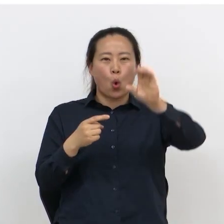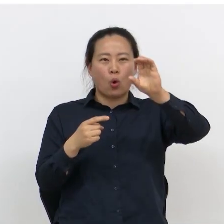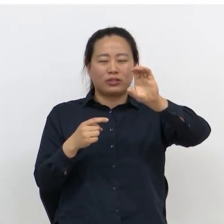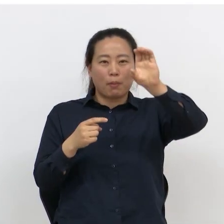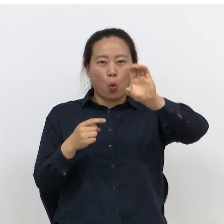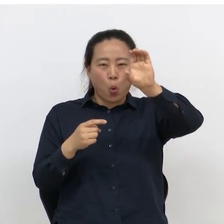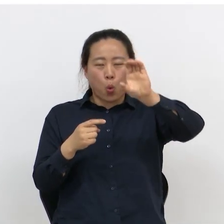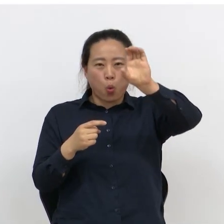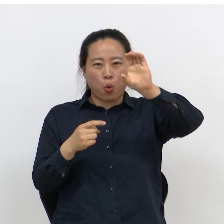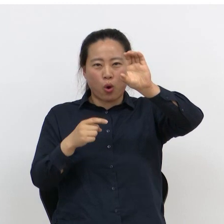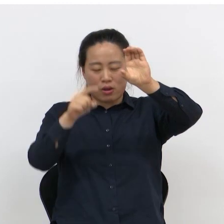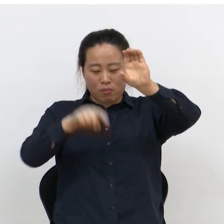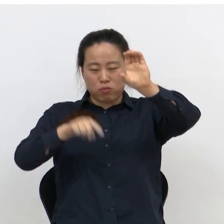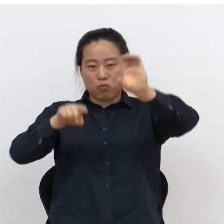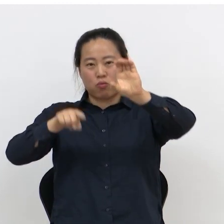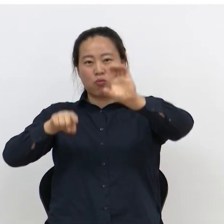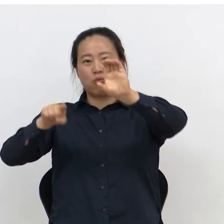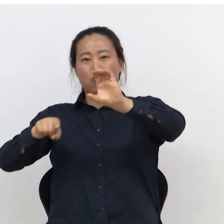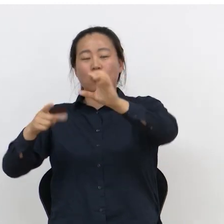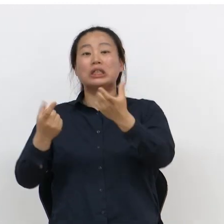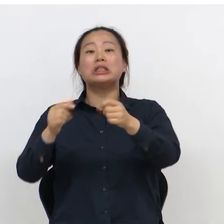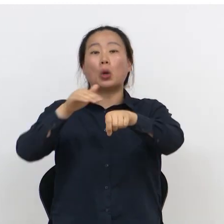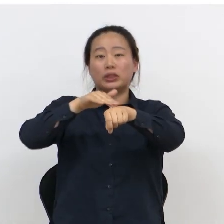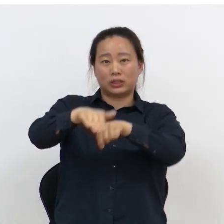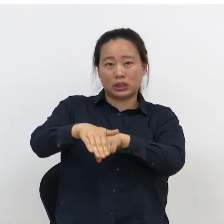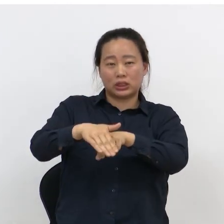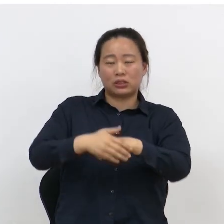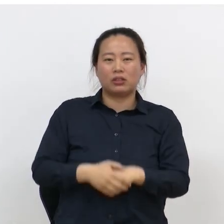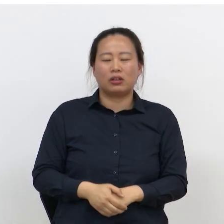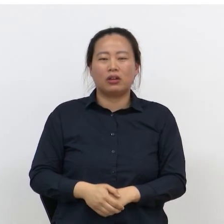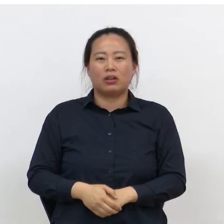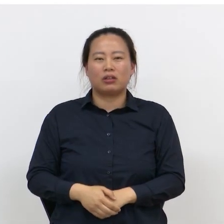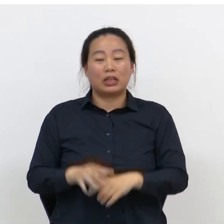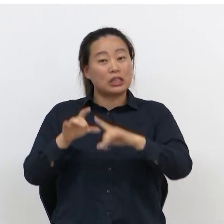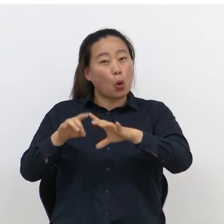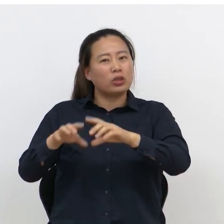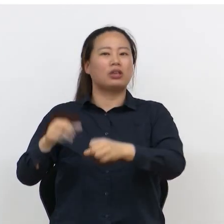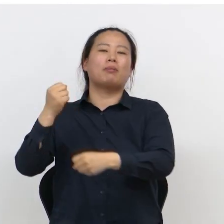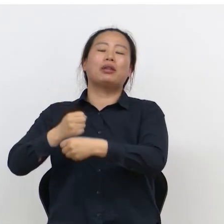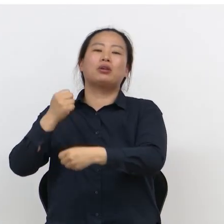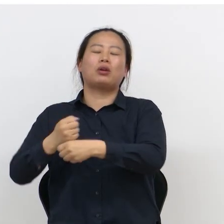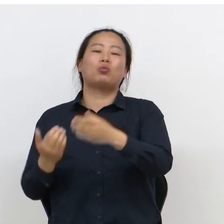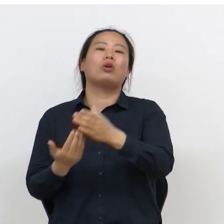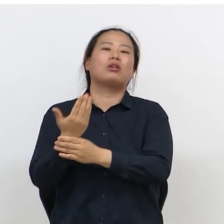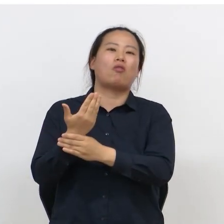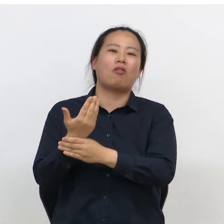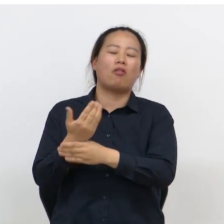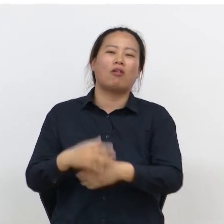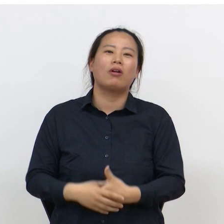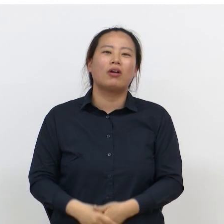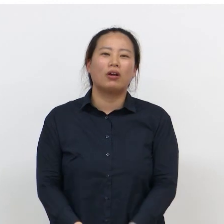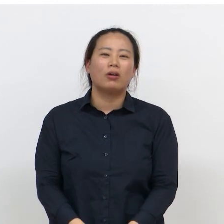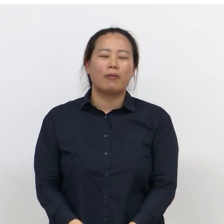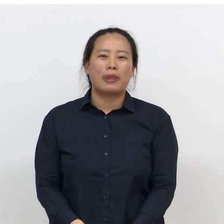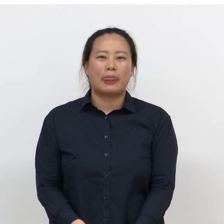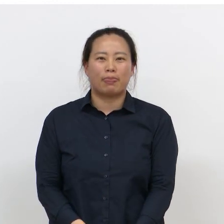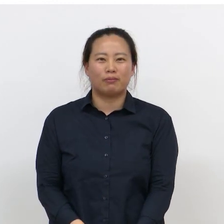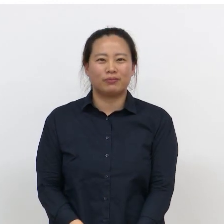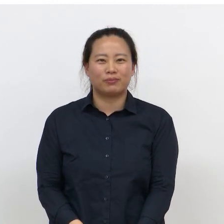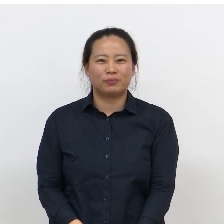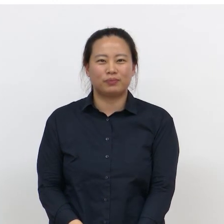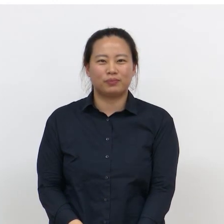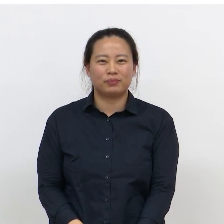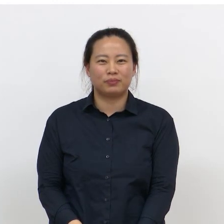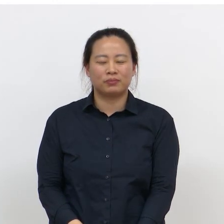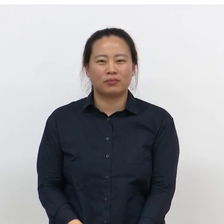이 기저막이 더 크게 움직여서 이제 뇌 유모세포에서는 전기 신호가 생기는 거죠. 아까 70이 들어왔던 거와 마찬가지로 이렇게 되게